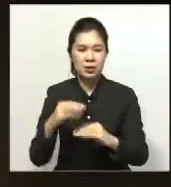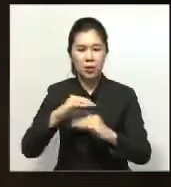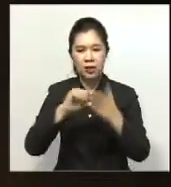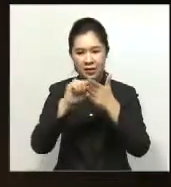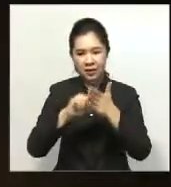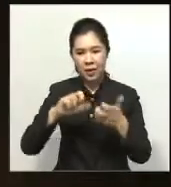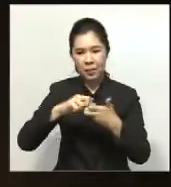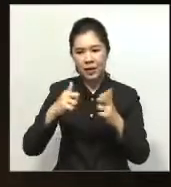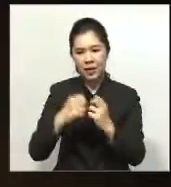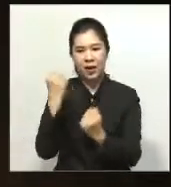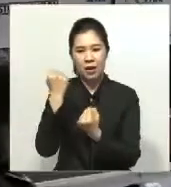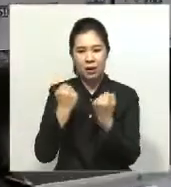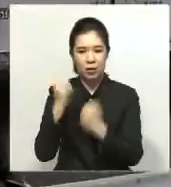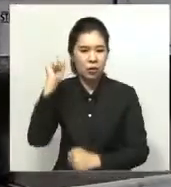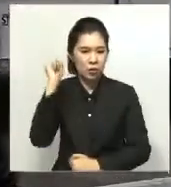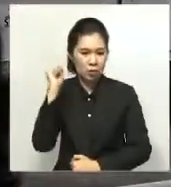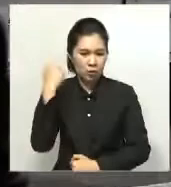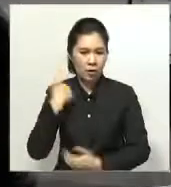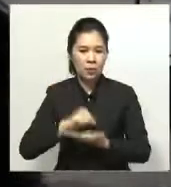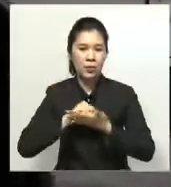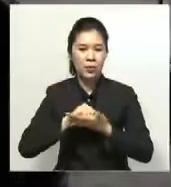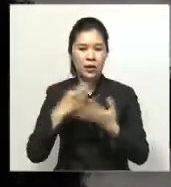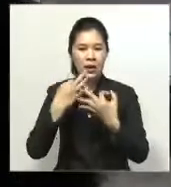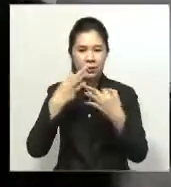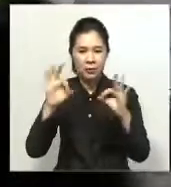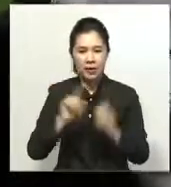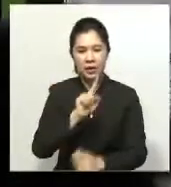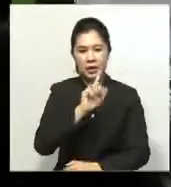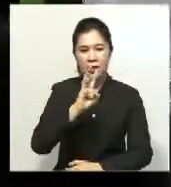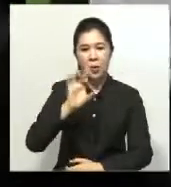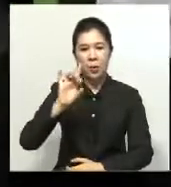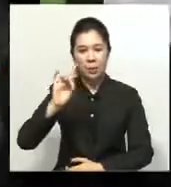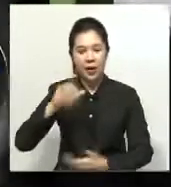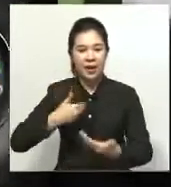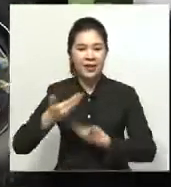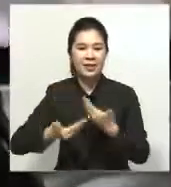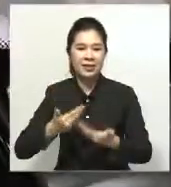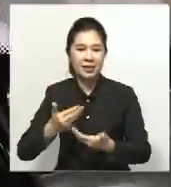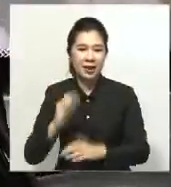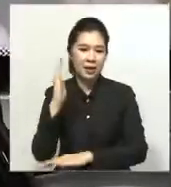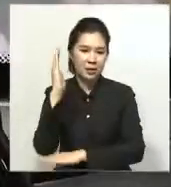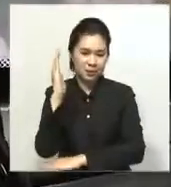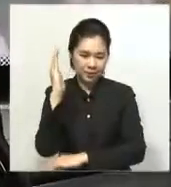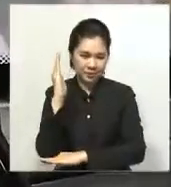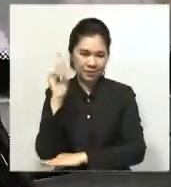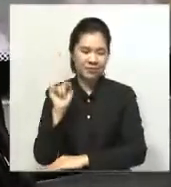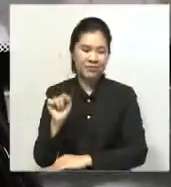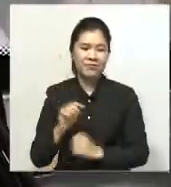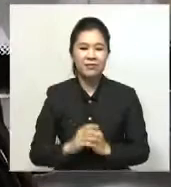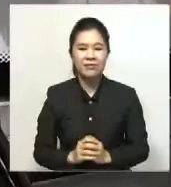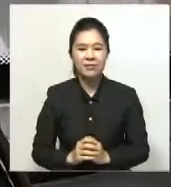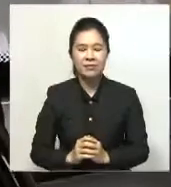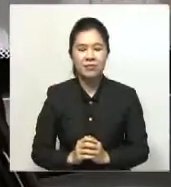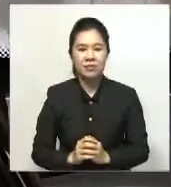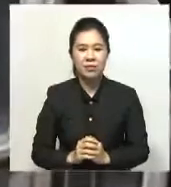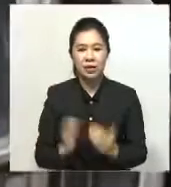แก้ไขปัญหารถโดยสารชัตเทิลบัสบริการฟรีสาย168ตลาดมีนบุรีอนุสาวรีย์ชัยสมรภูมิช่ว